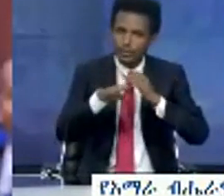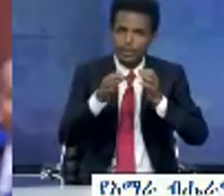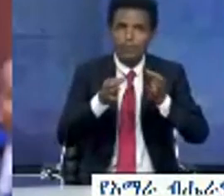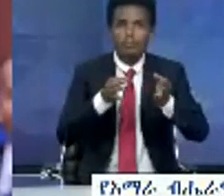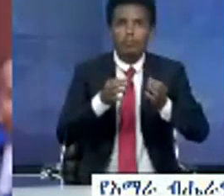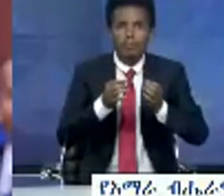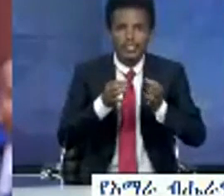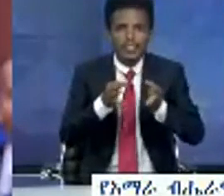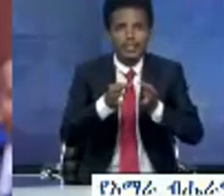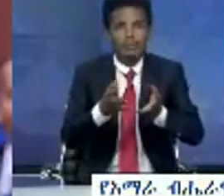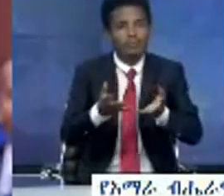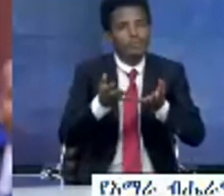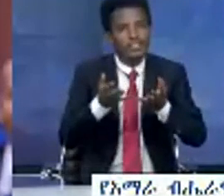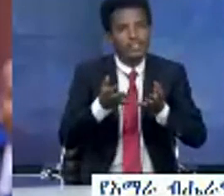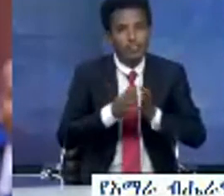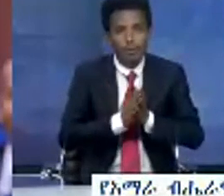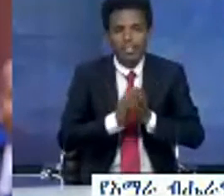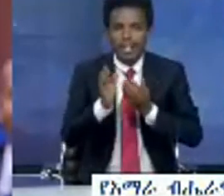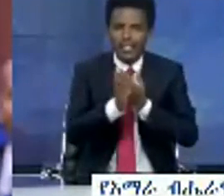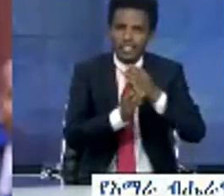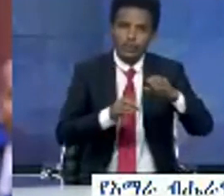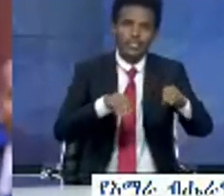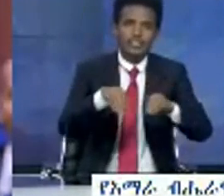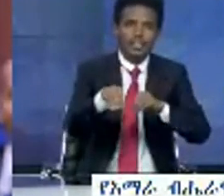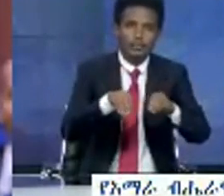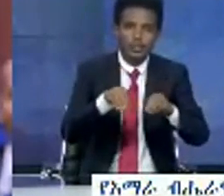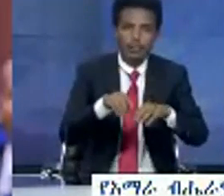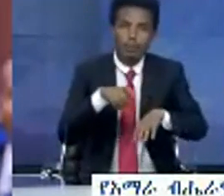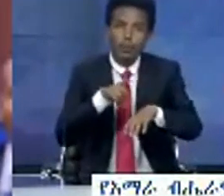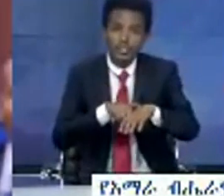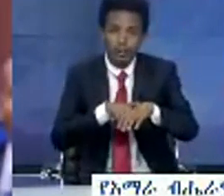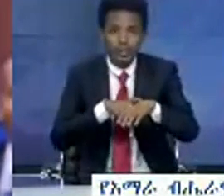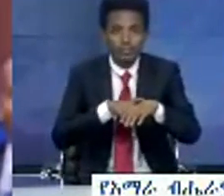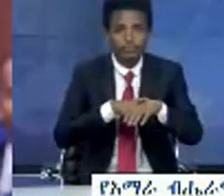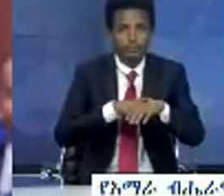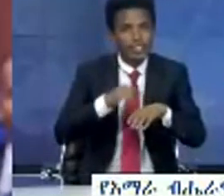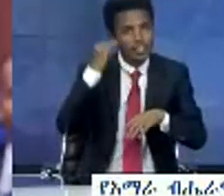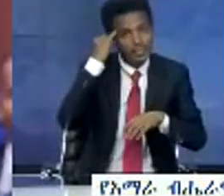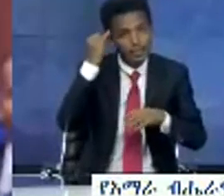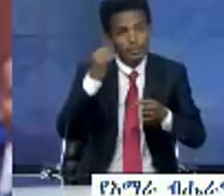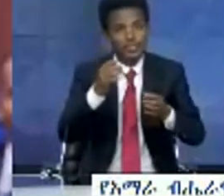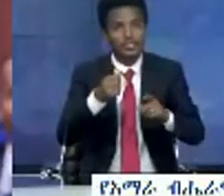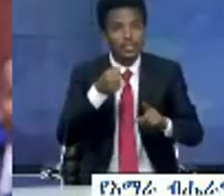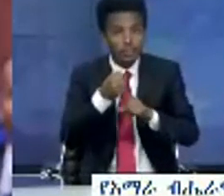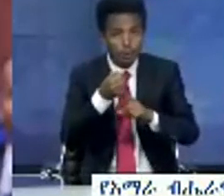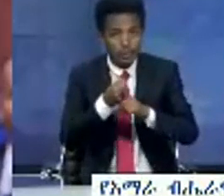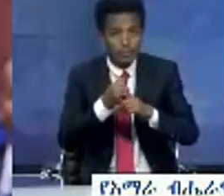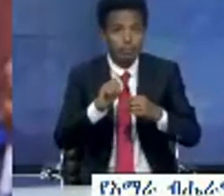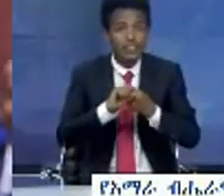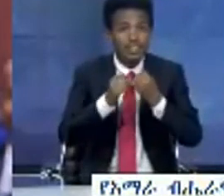የምንፈልገው አገራዊ እንቅስቃሴዎቻችሁ፣ ወቅታዊ የሐሳብ ትግሎቻችሁ፣ መሰረታዊ